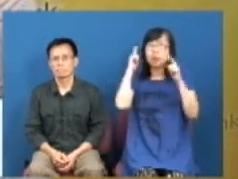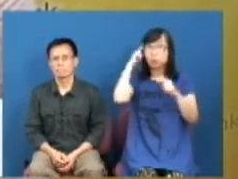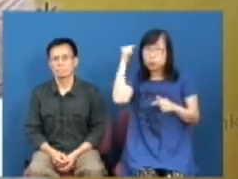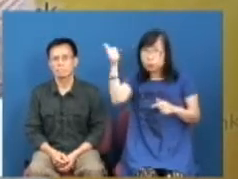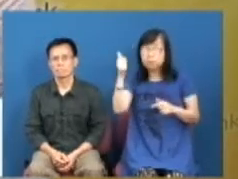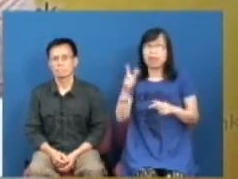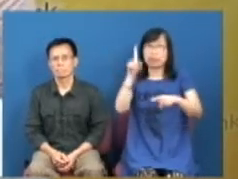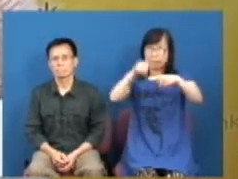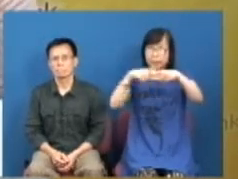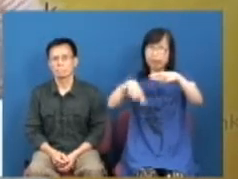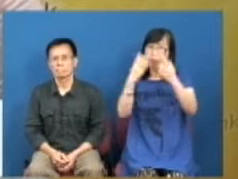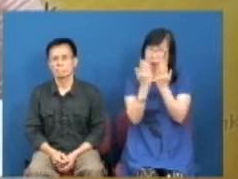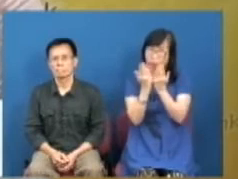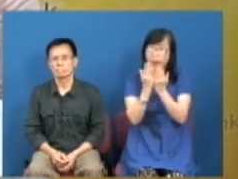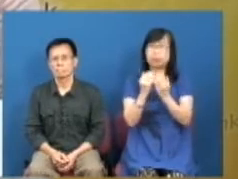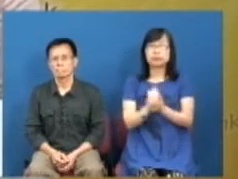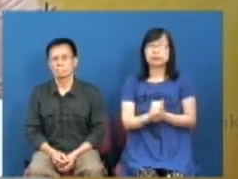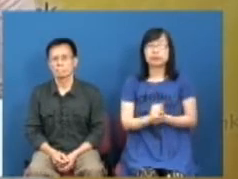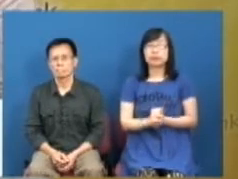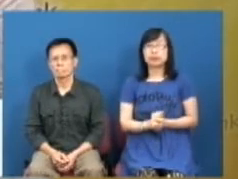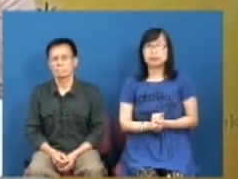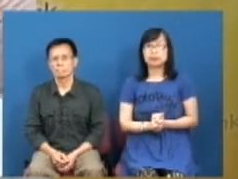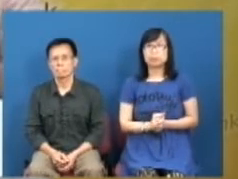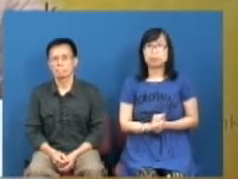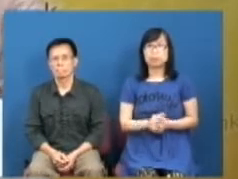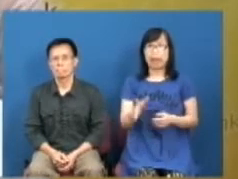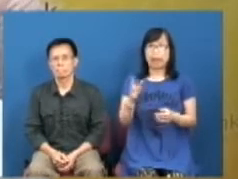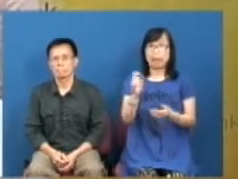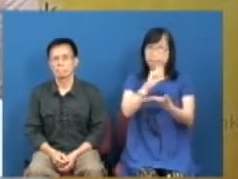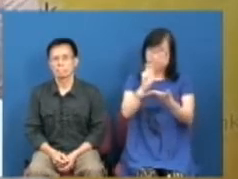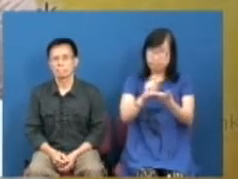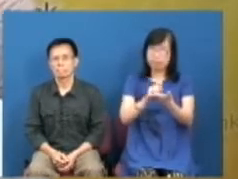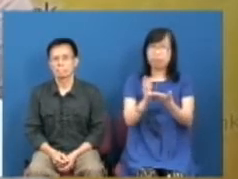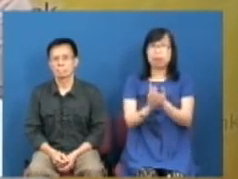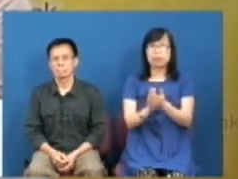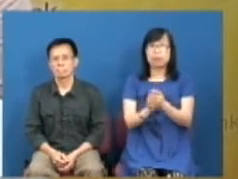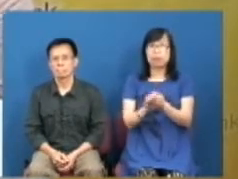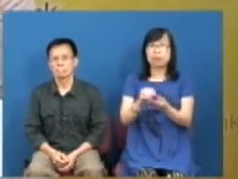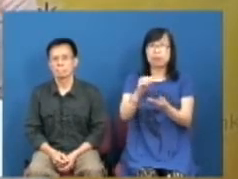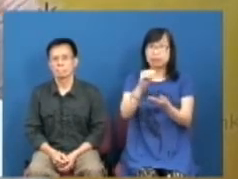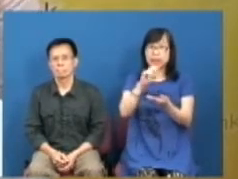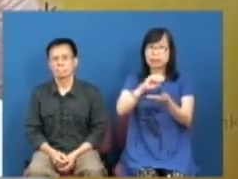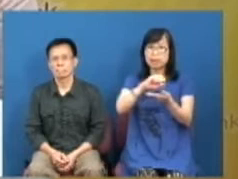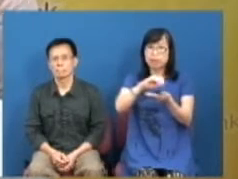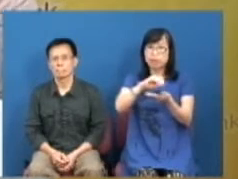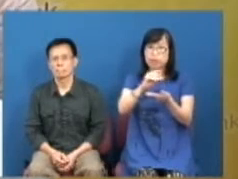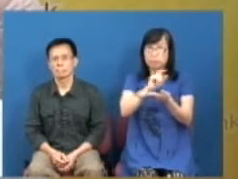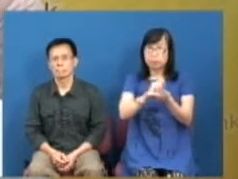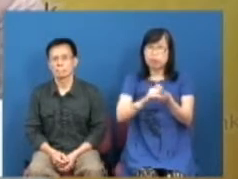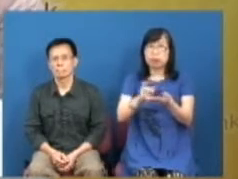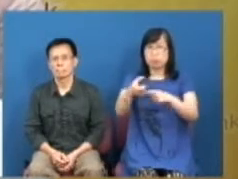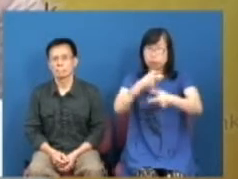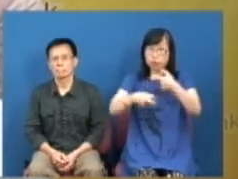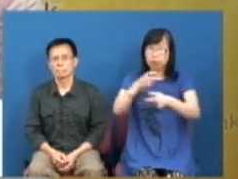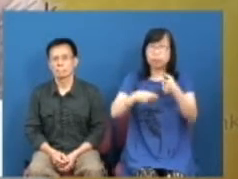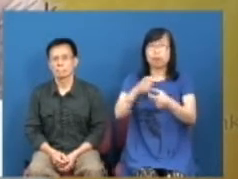而佢哋一路即係無論喺文科啊或者理科嗰方面，即係各或者甚或商科呢方